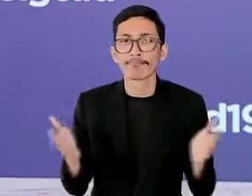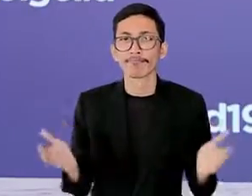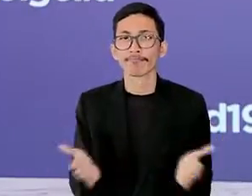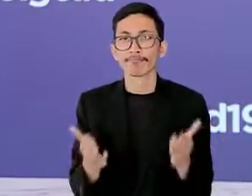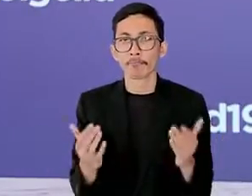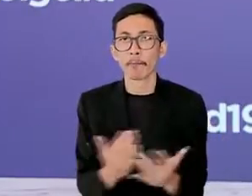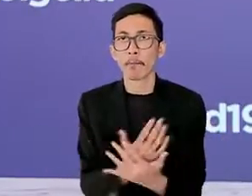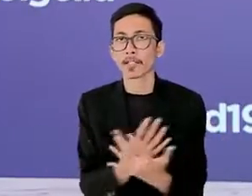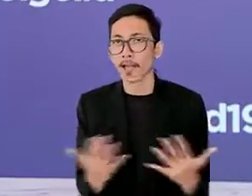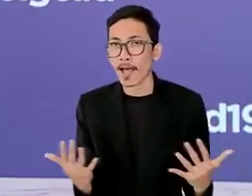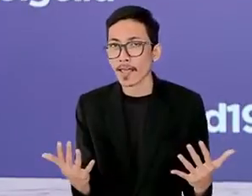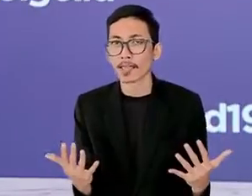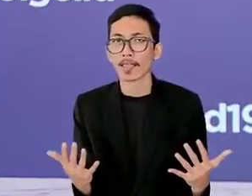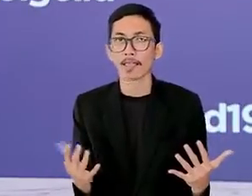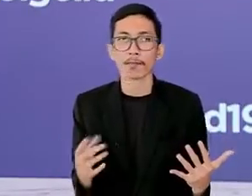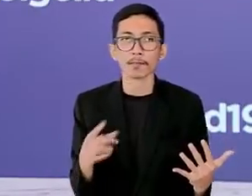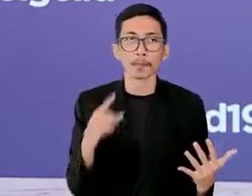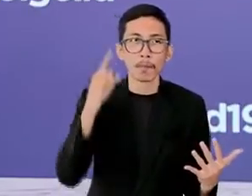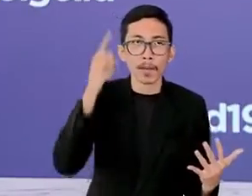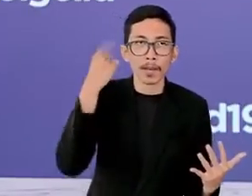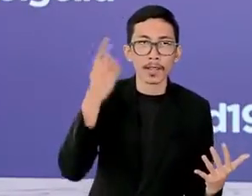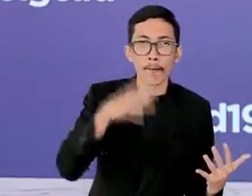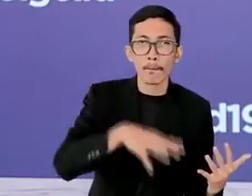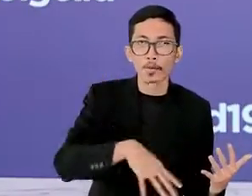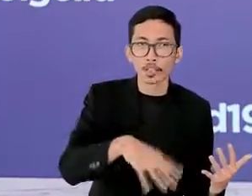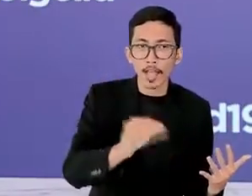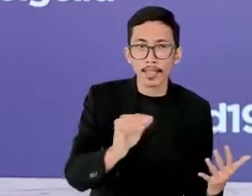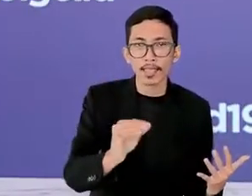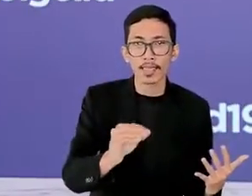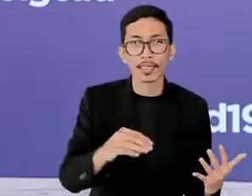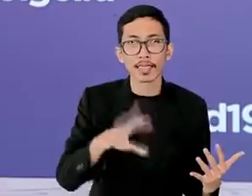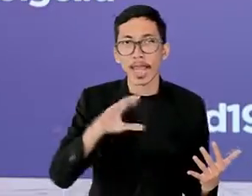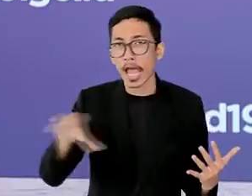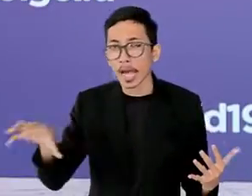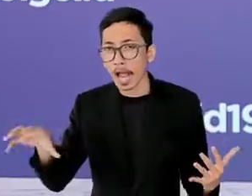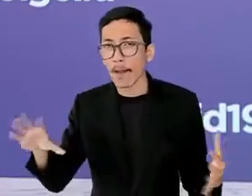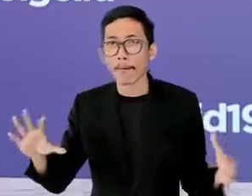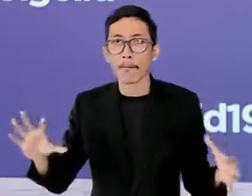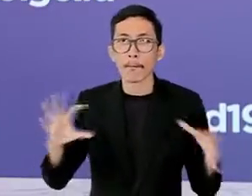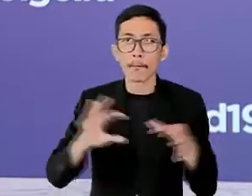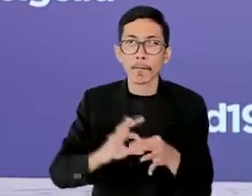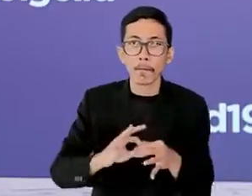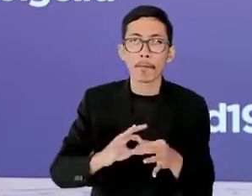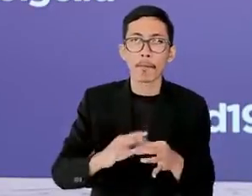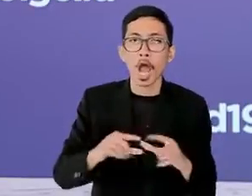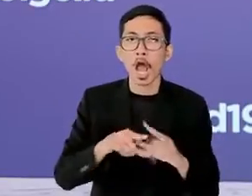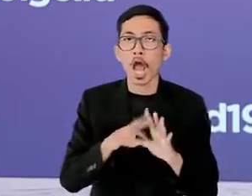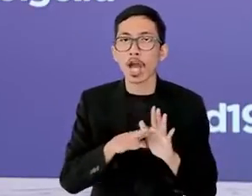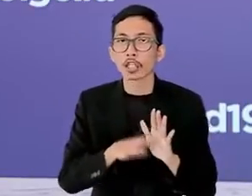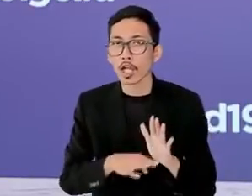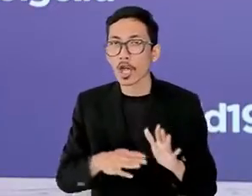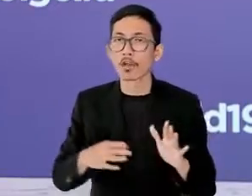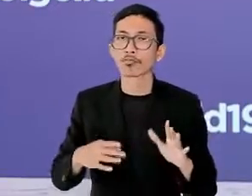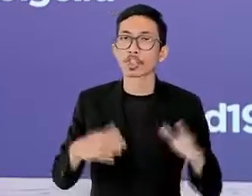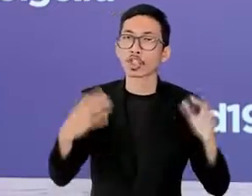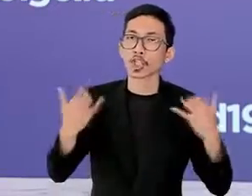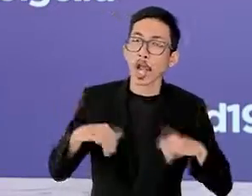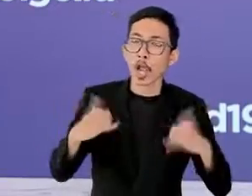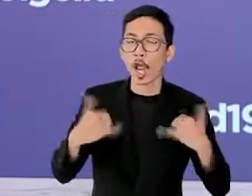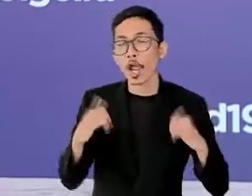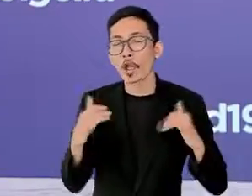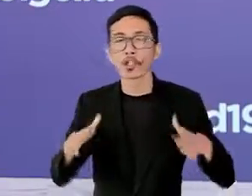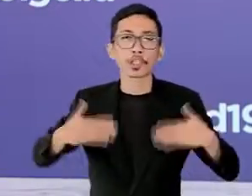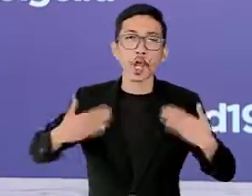pihak baik itu masyarakat dan pemerintah pusat maupun ra untuk tidak yuforia dengan penurunan kasus covert